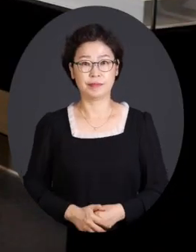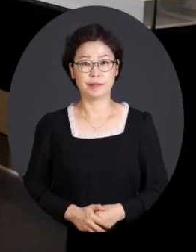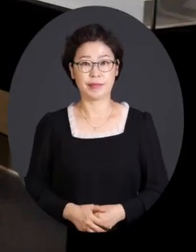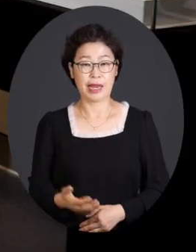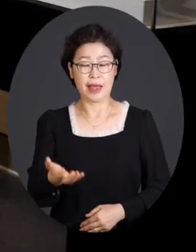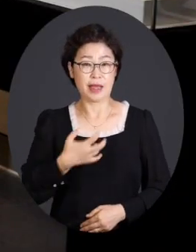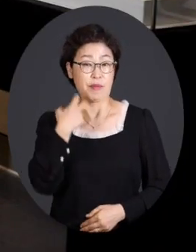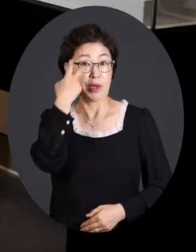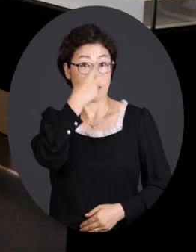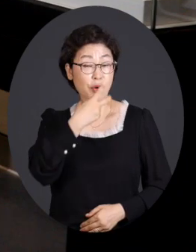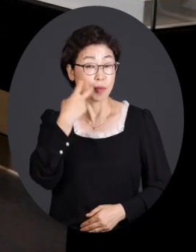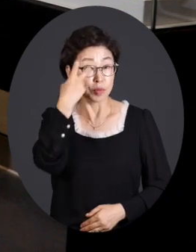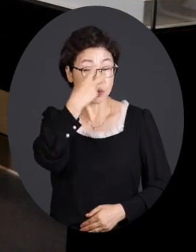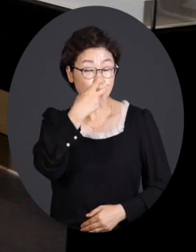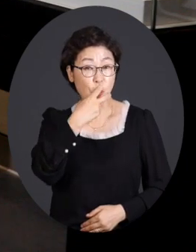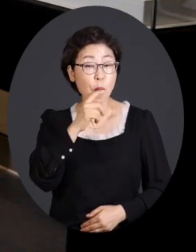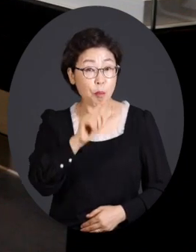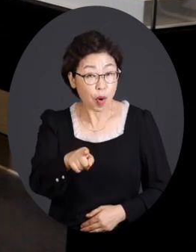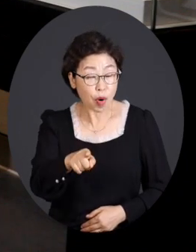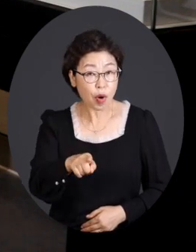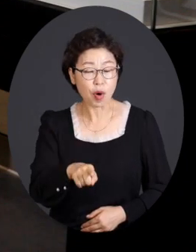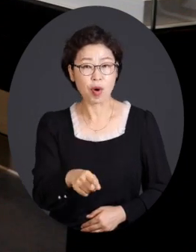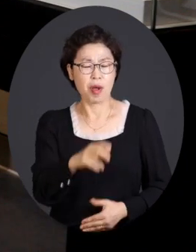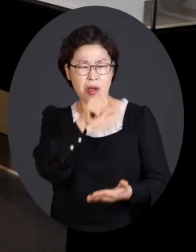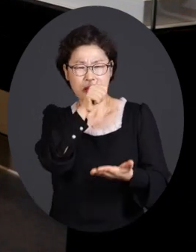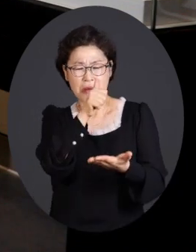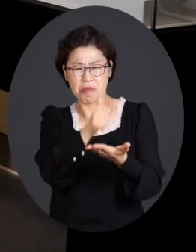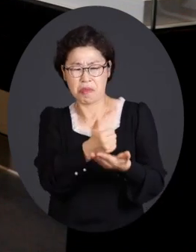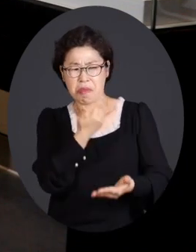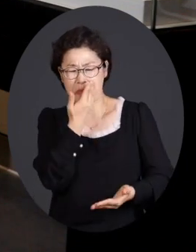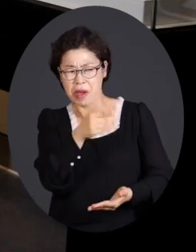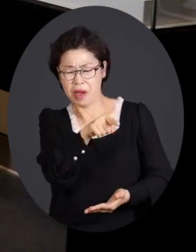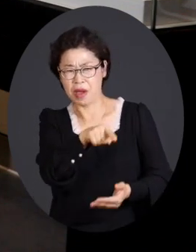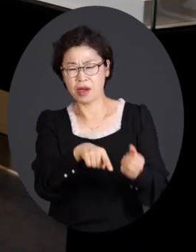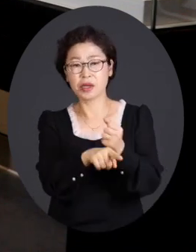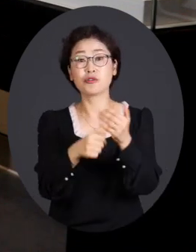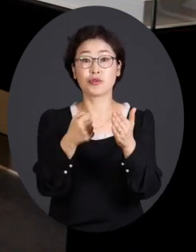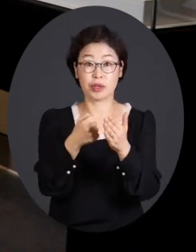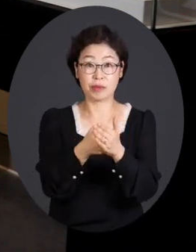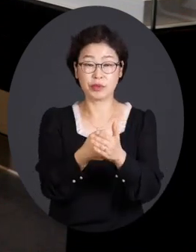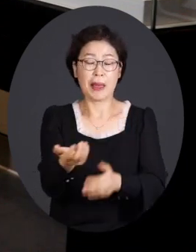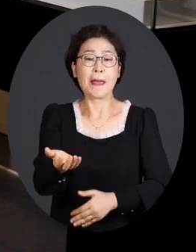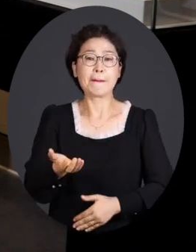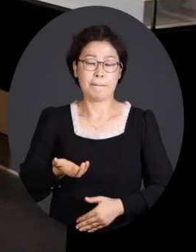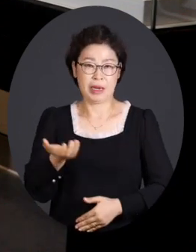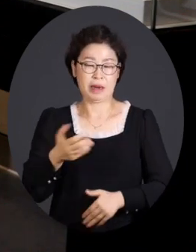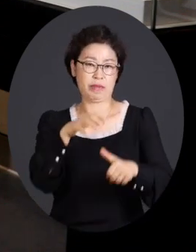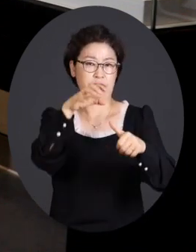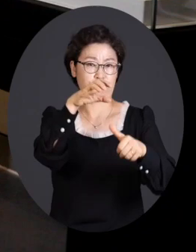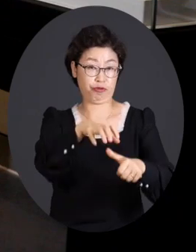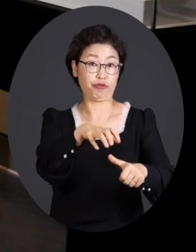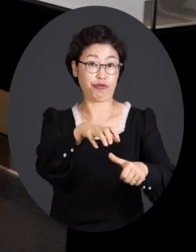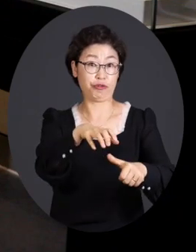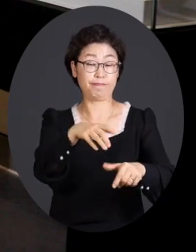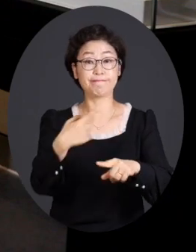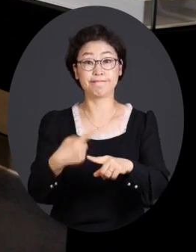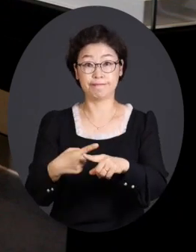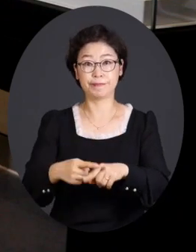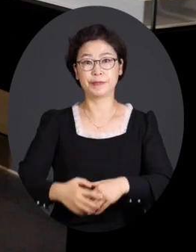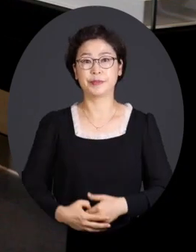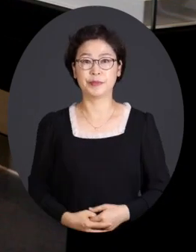검송, 말 그대로 범죄 가능성이 있다는 이유만으로 사전에 구금하는 것을 뜻합니다.